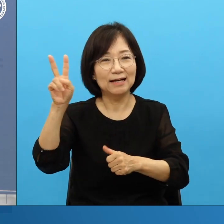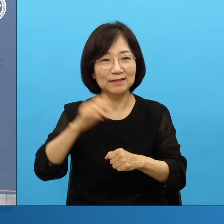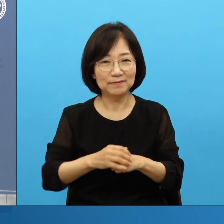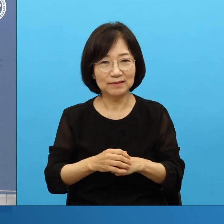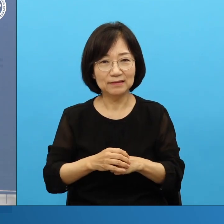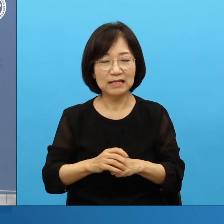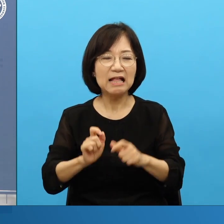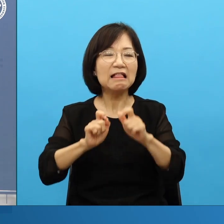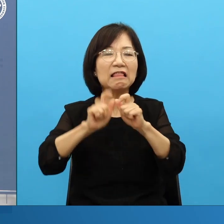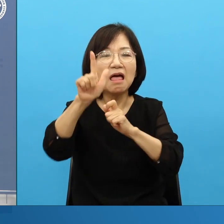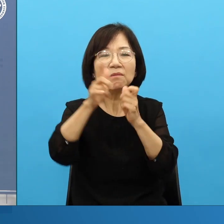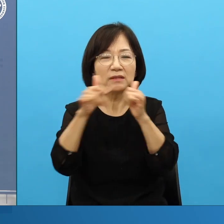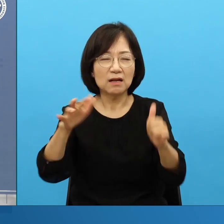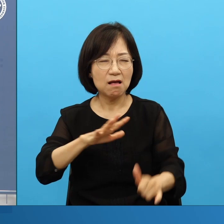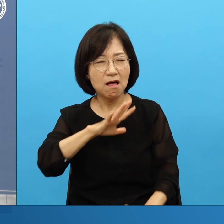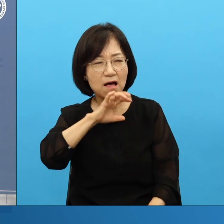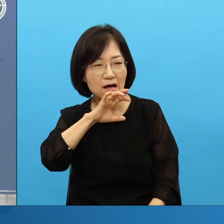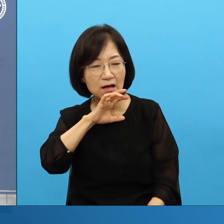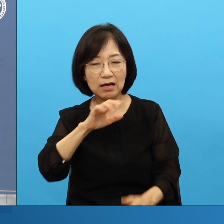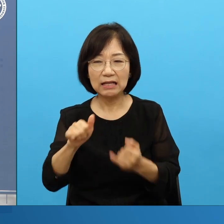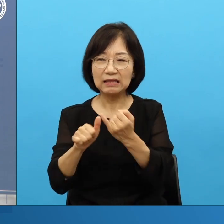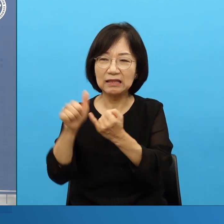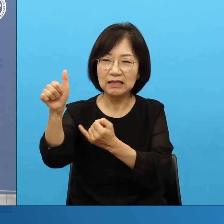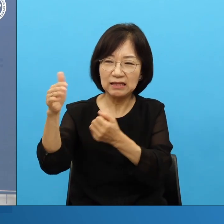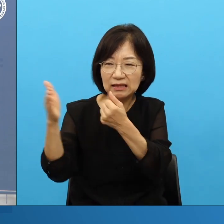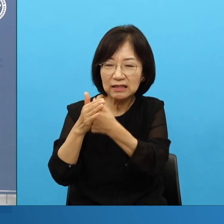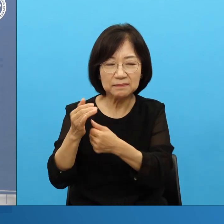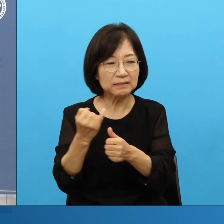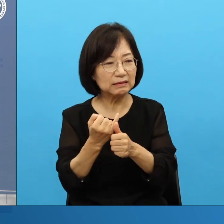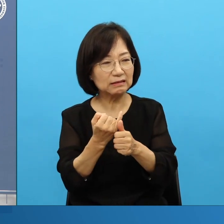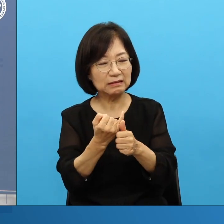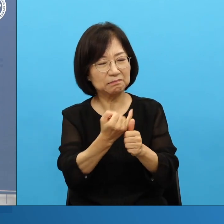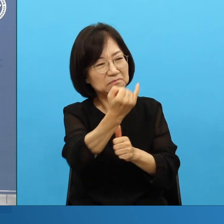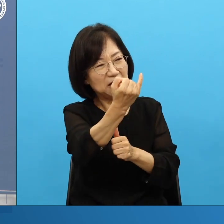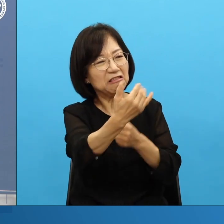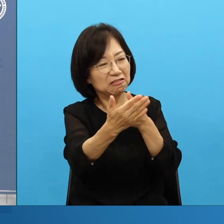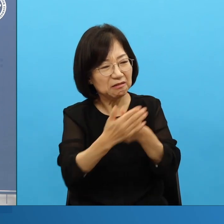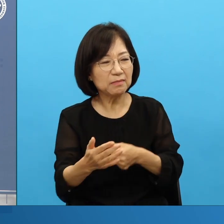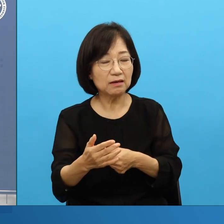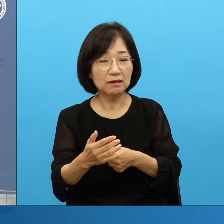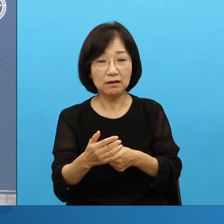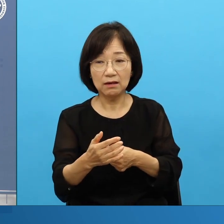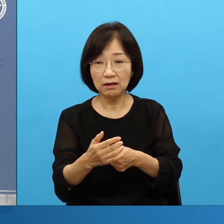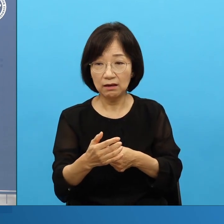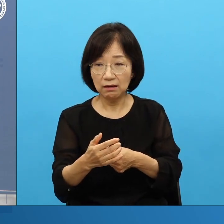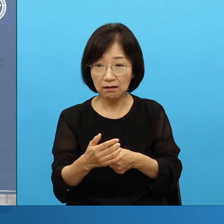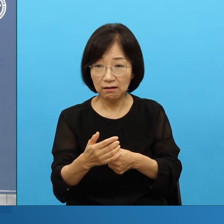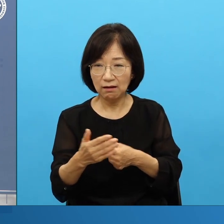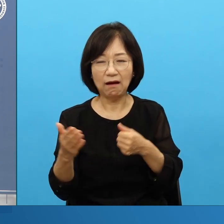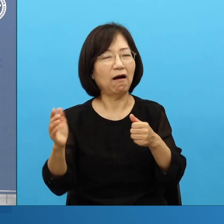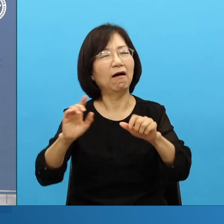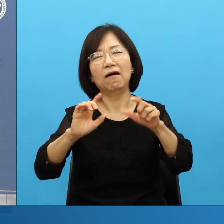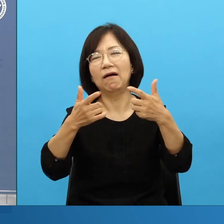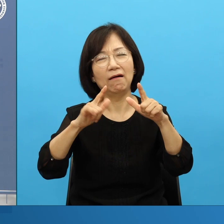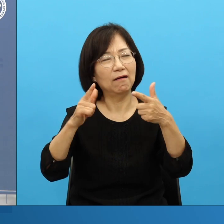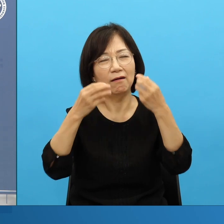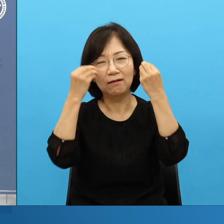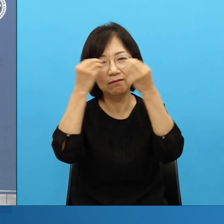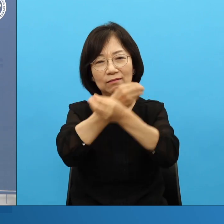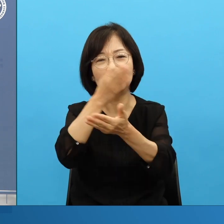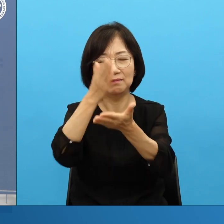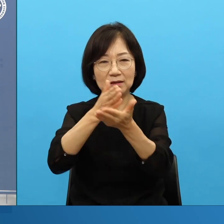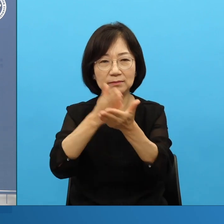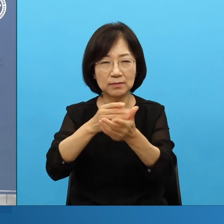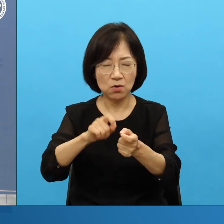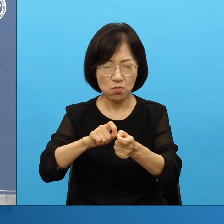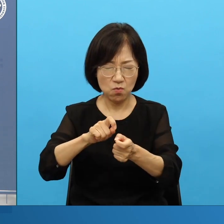"Oh, it's because of my 뭐 husband." 아내 때문에 뭐 Or it's because of my 뭐 wife. 누구 때문에 Or 뭐. because of someone. 아닙니다. It's not so. 오래됐어요. It's long-standing.